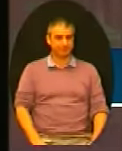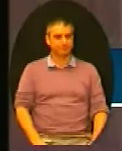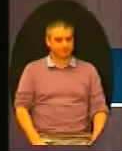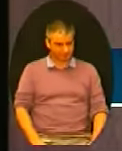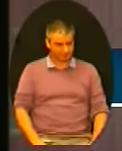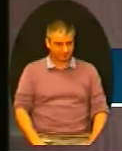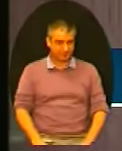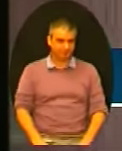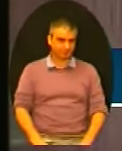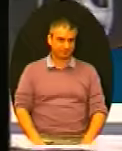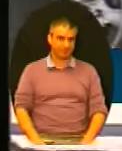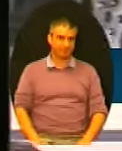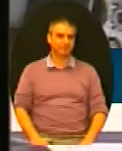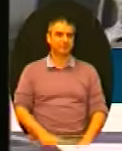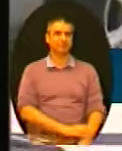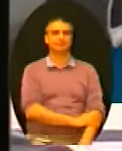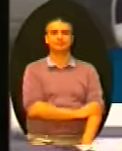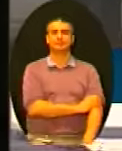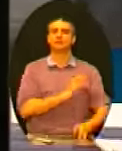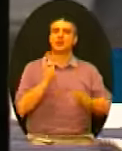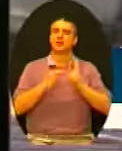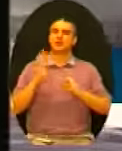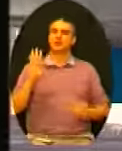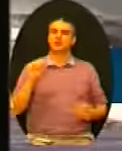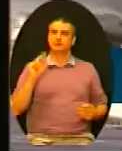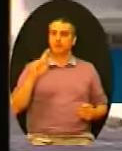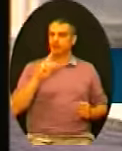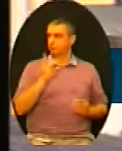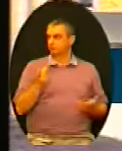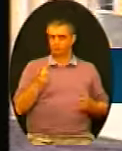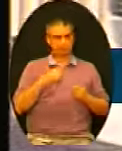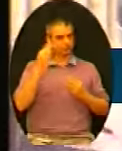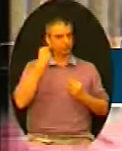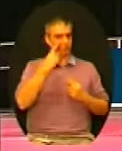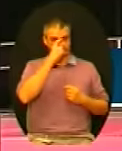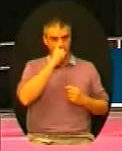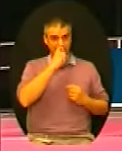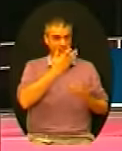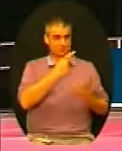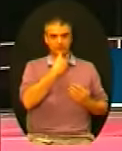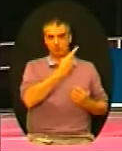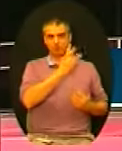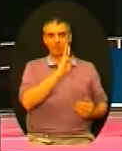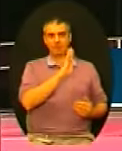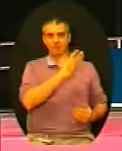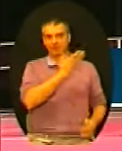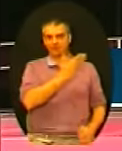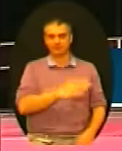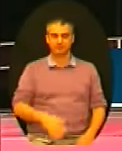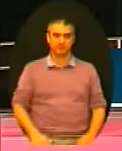אני מודה לך, תודה רבה. עורך דין בועז ערד, תשמע, זה שיעור בצניעות, מה שאומר שלמה בן